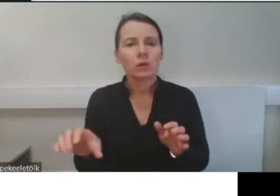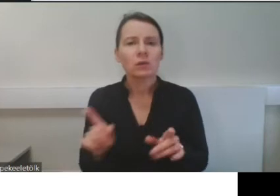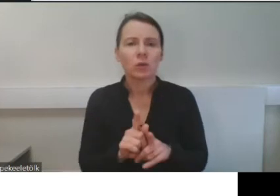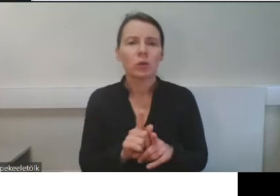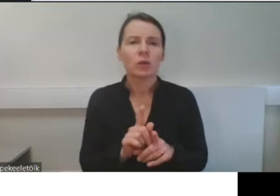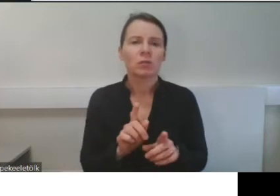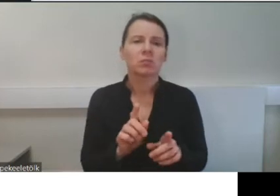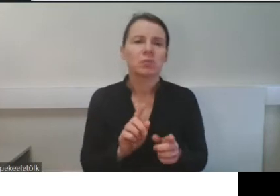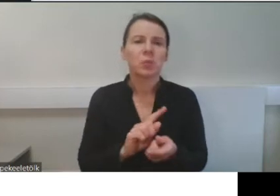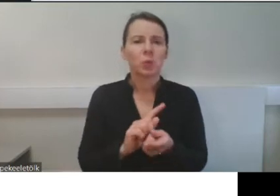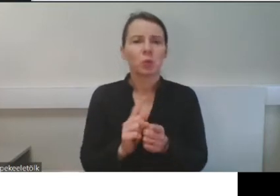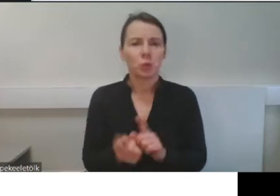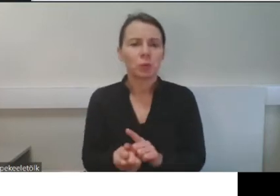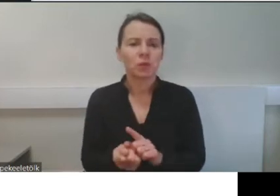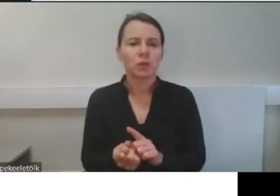asendushooldus, järelhooldus